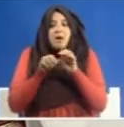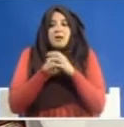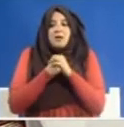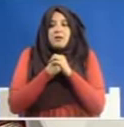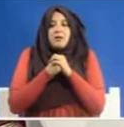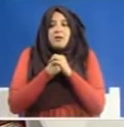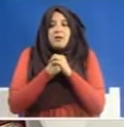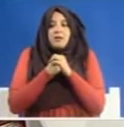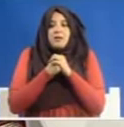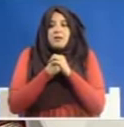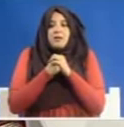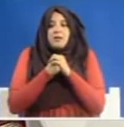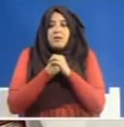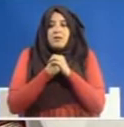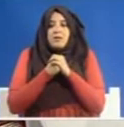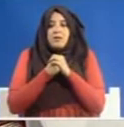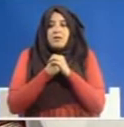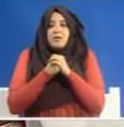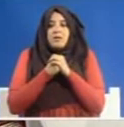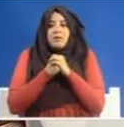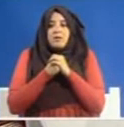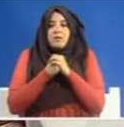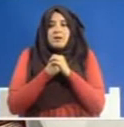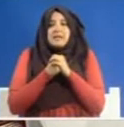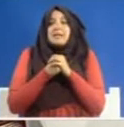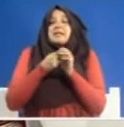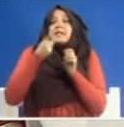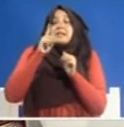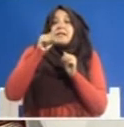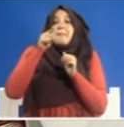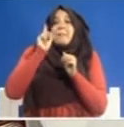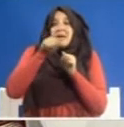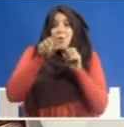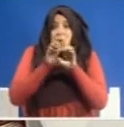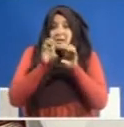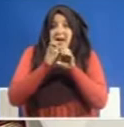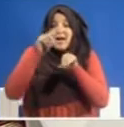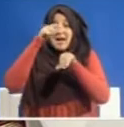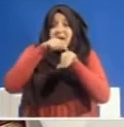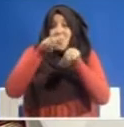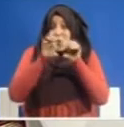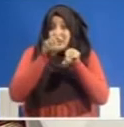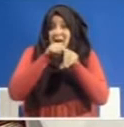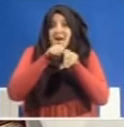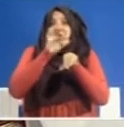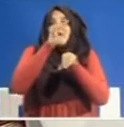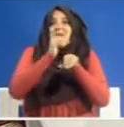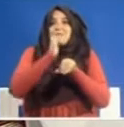وليد خالتي خوه اللي كبير عليه بثلاث سنين تراضع معايا، ما تراضع يا نويه الا نقدر نروح معاه.